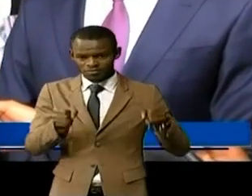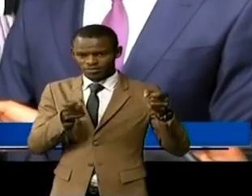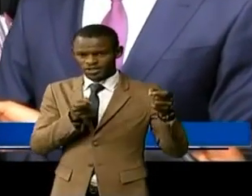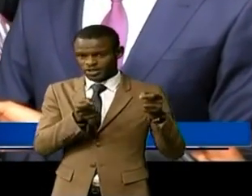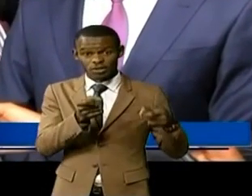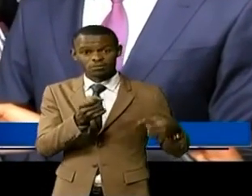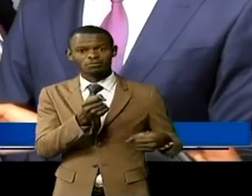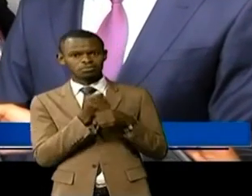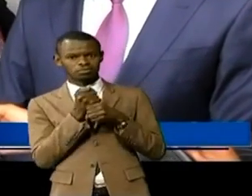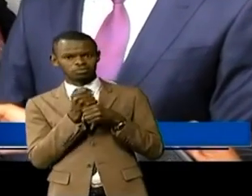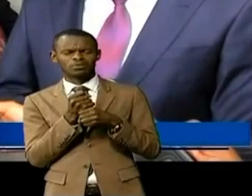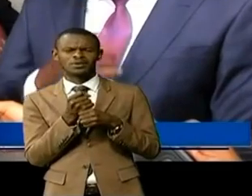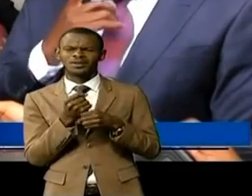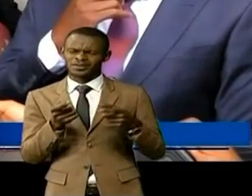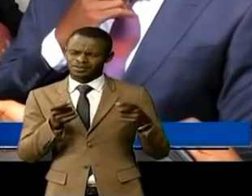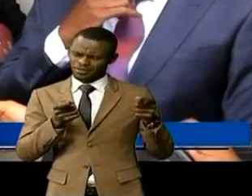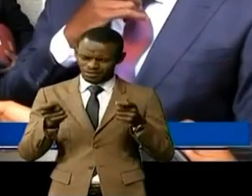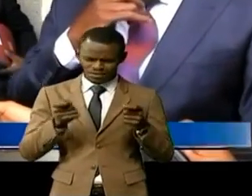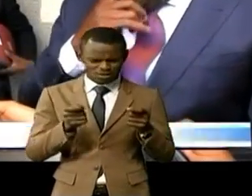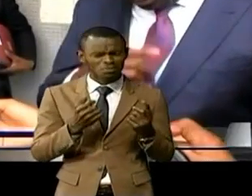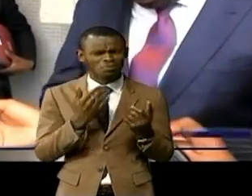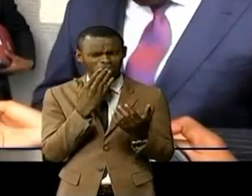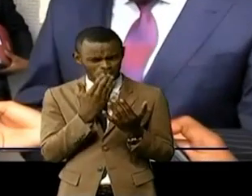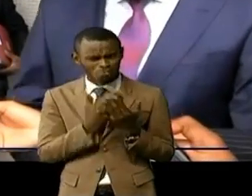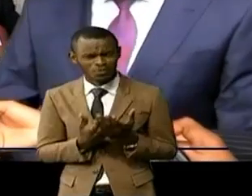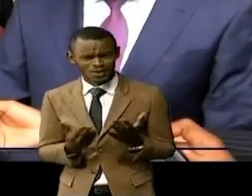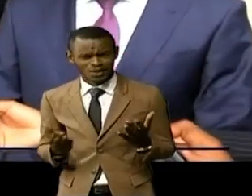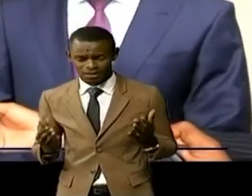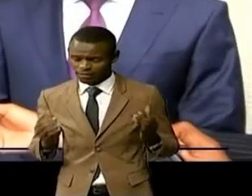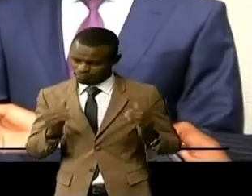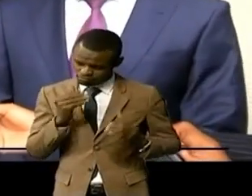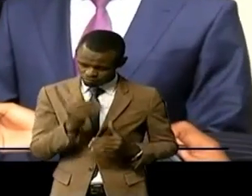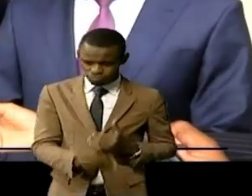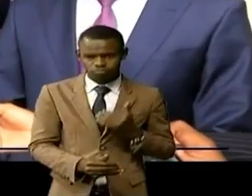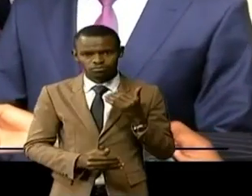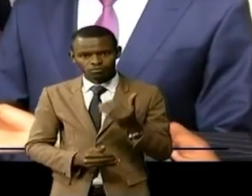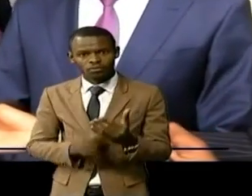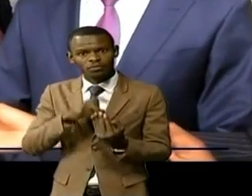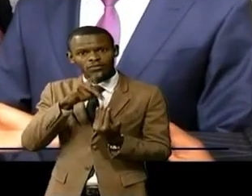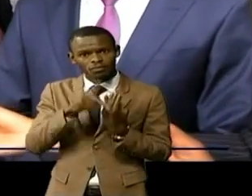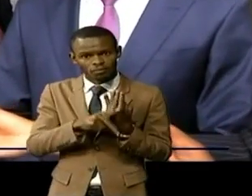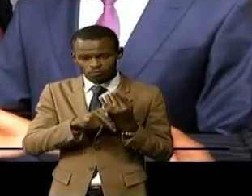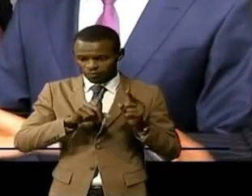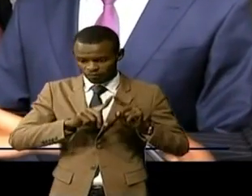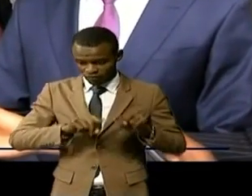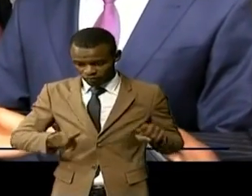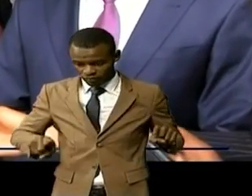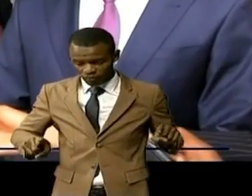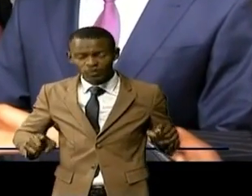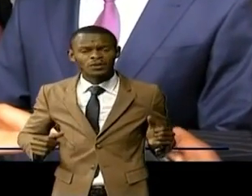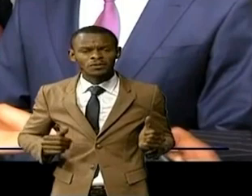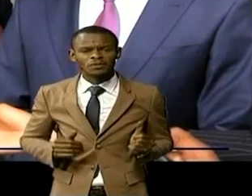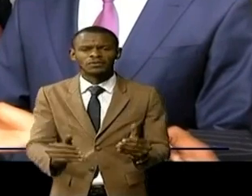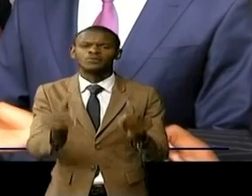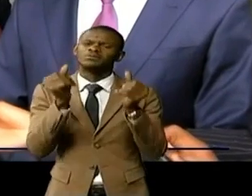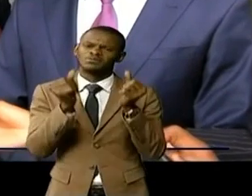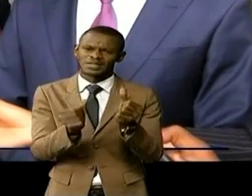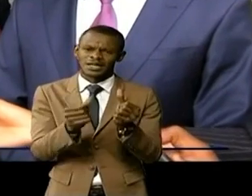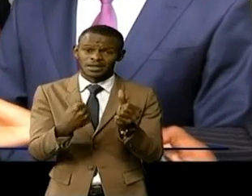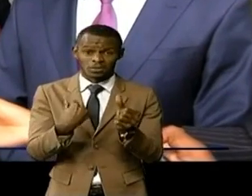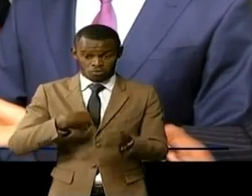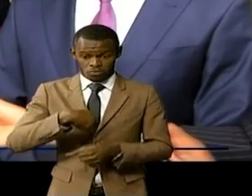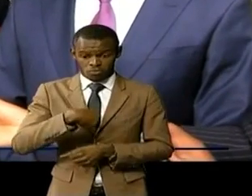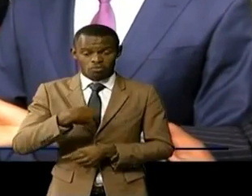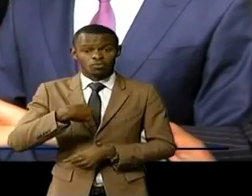pouvoir conduire les choses et avancer les projets que nous avions laissés. Et voilà pourquoi nous sommes venus